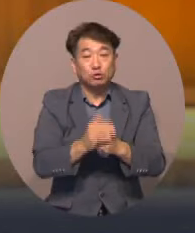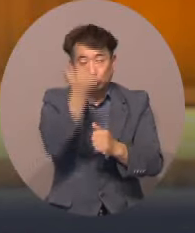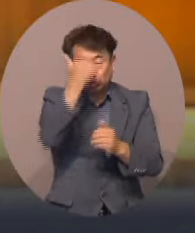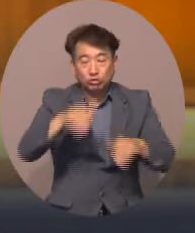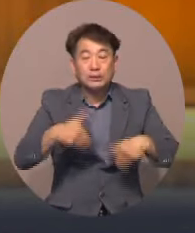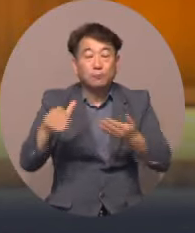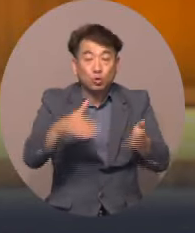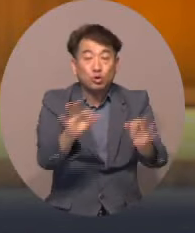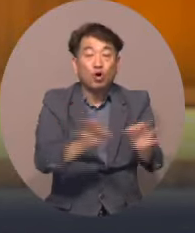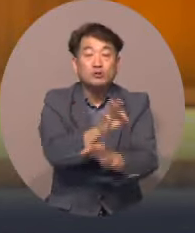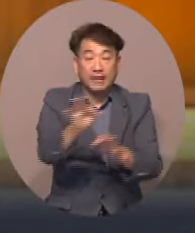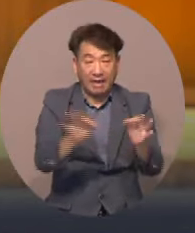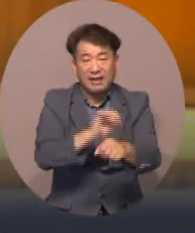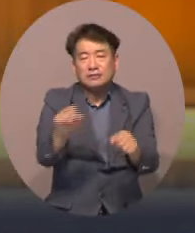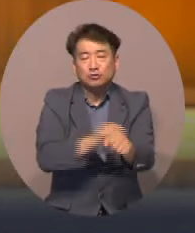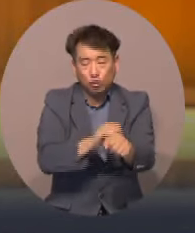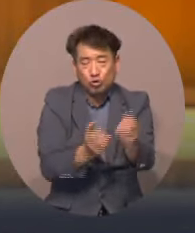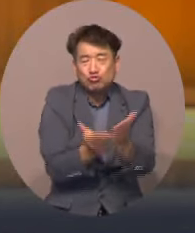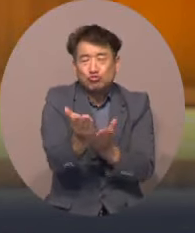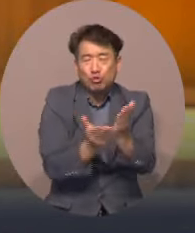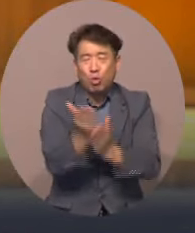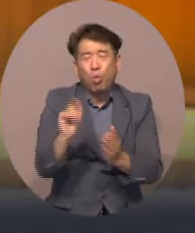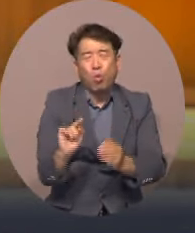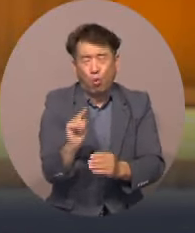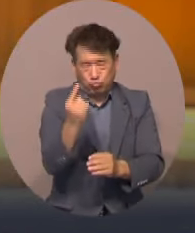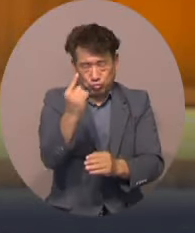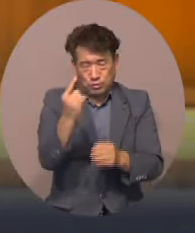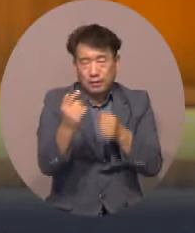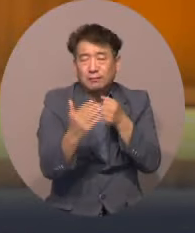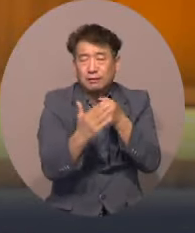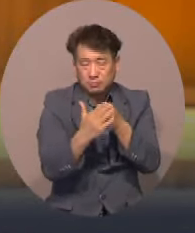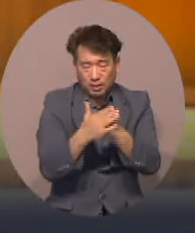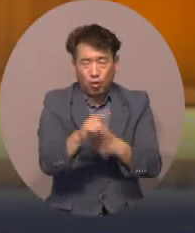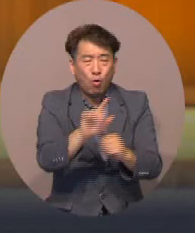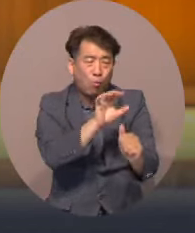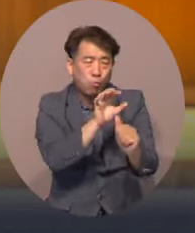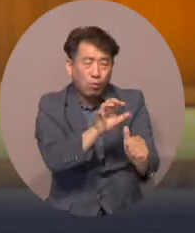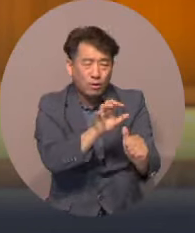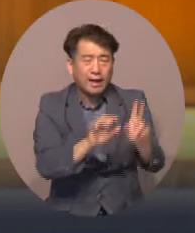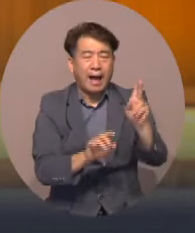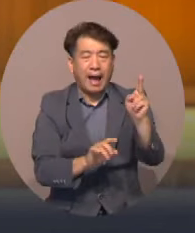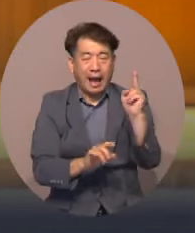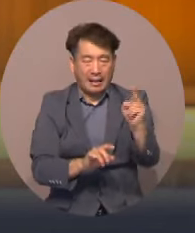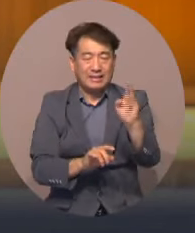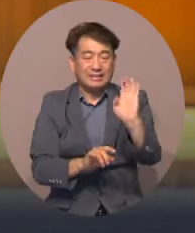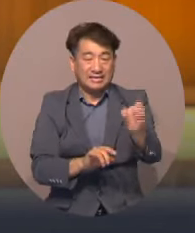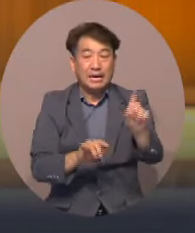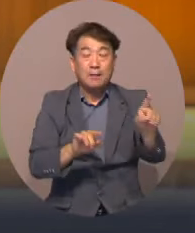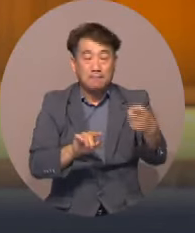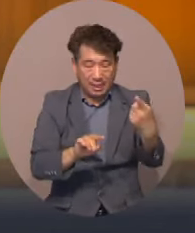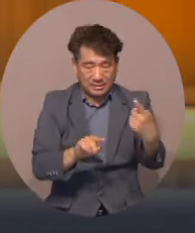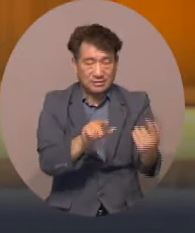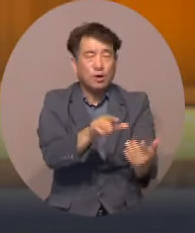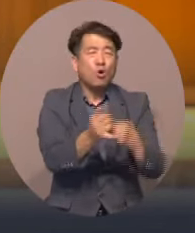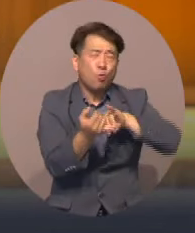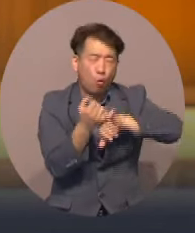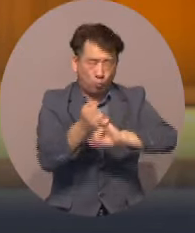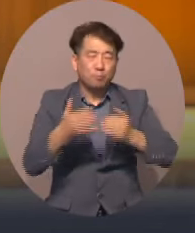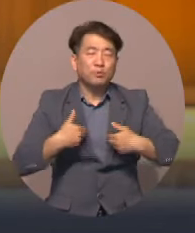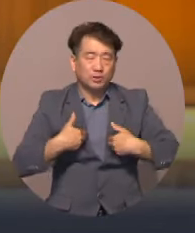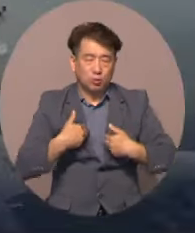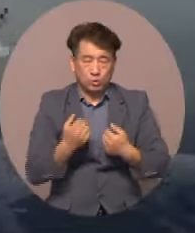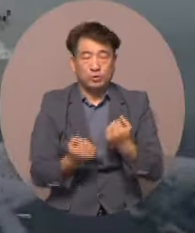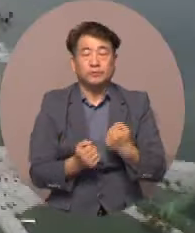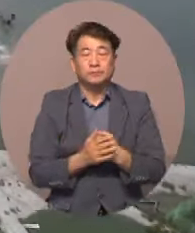높은데 이 새로운 무역 장벽으로 대두되고 있는 아리백을 실현하는 데 선택이 아닌 저는 필수다 이렇게